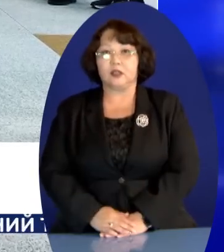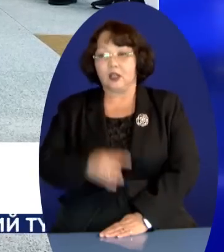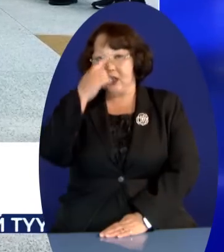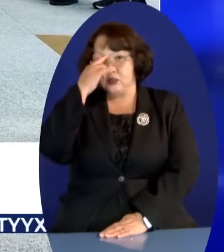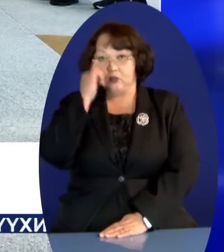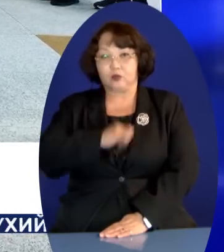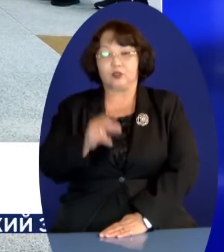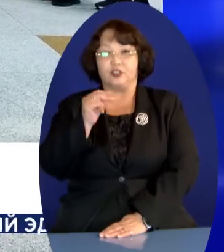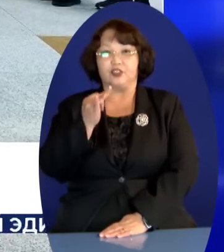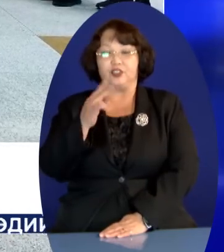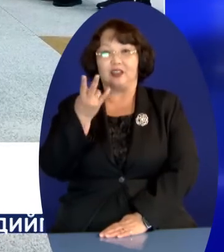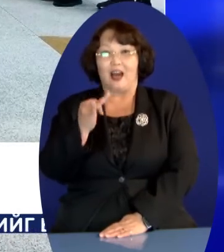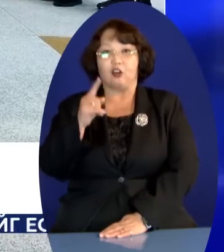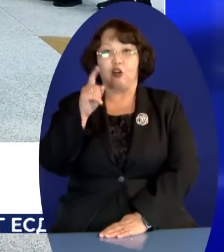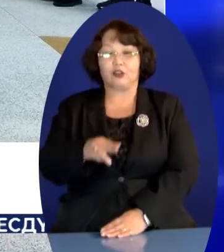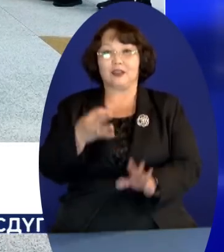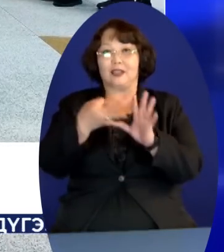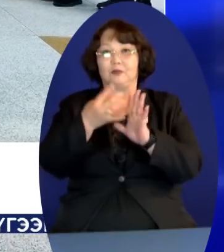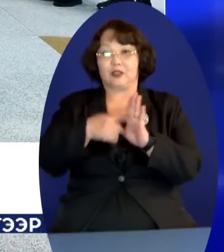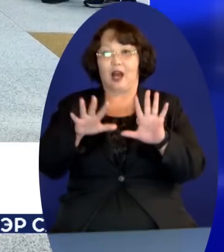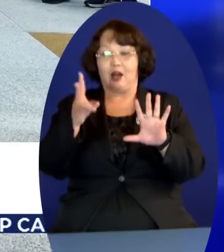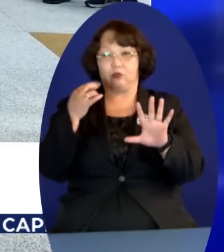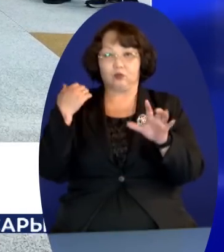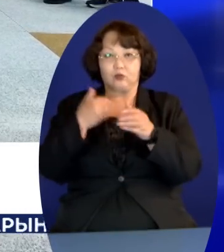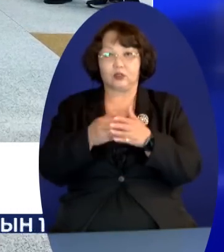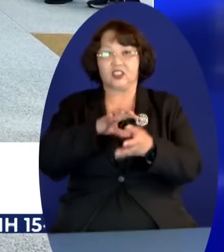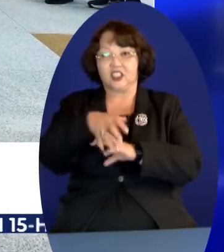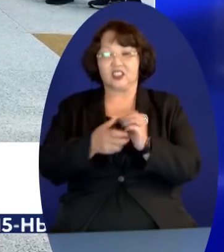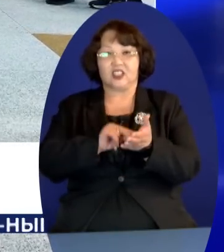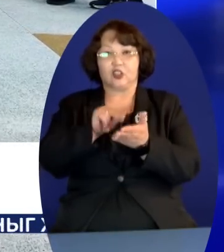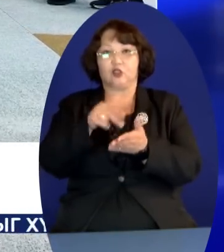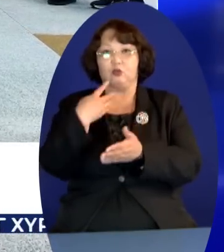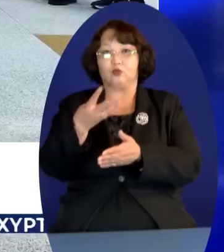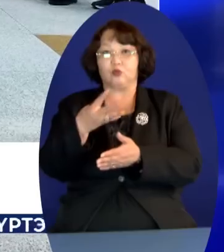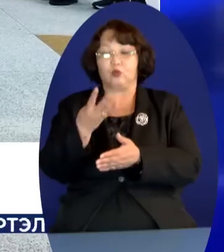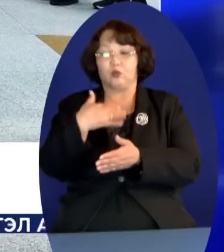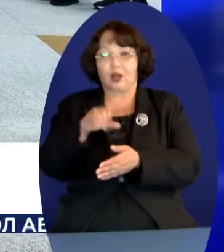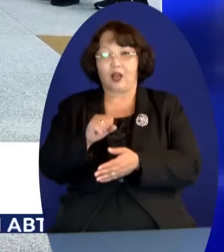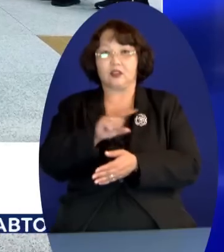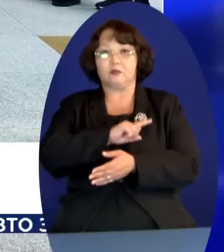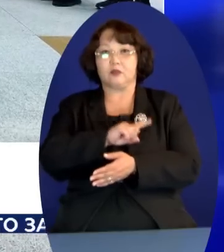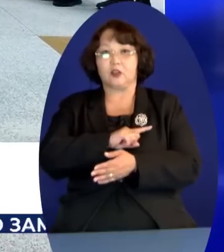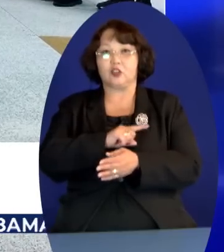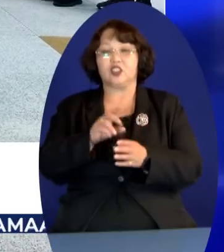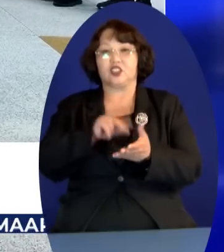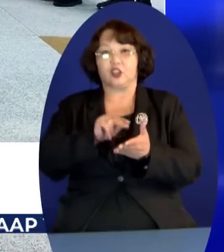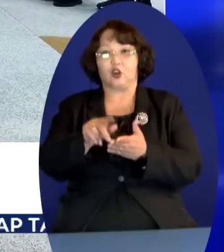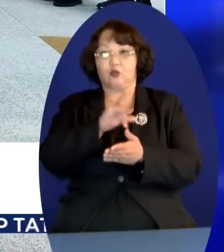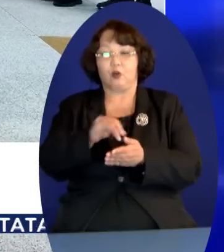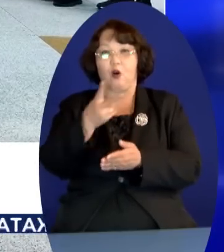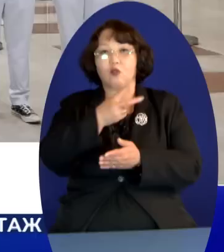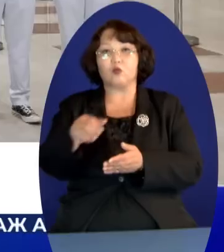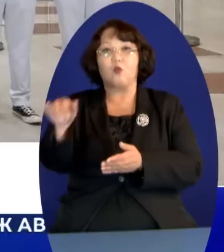Нэгтгэг улсын Чинай хотод 8-р сарын 11 хүртэл үргэлжлэх дэлхийн шатрын 44 дахь удаагийн олимпиадад Олон улсын шатрын холбооны гишүүн 200 улсын